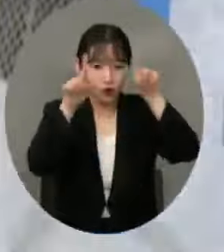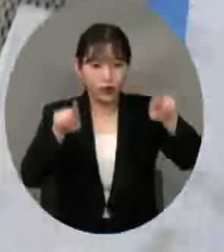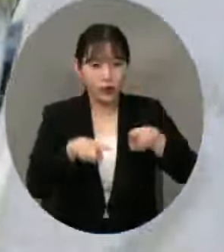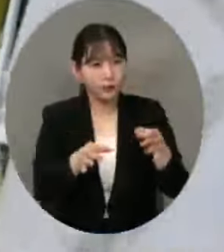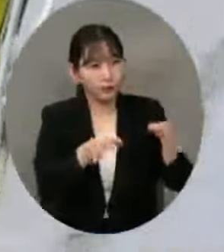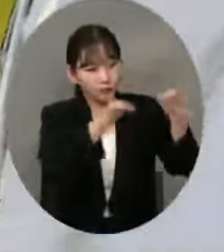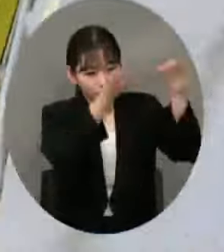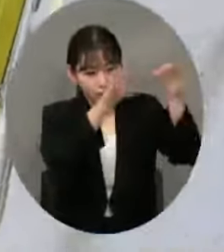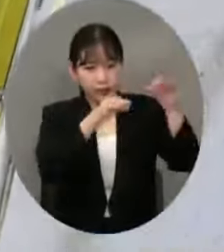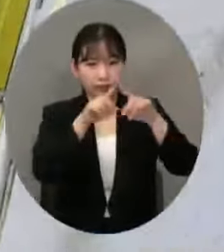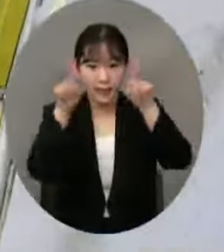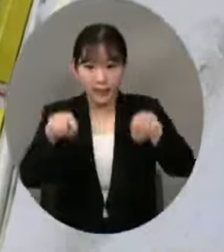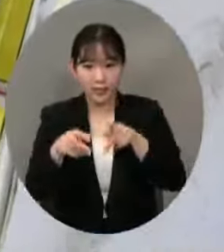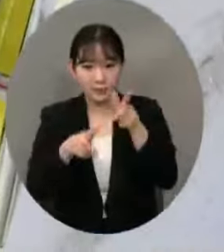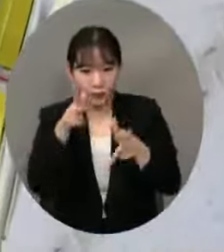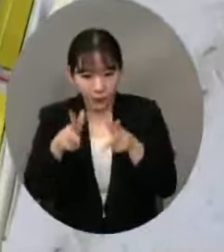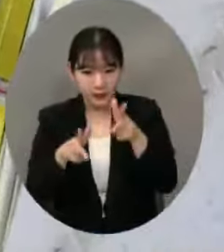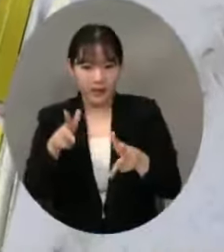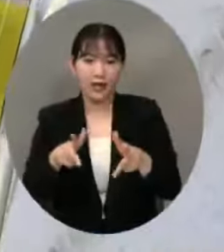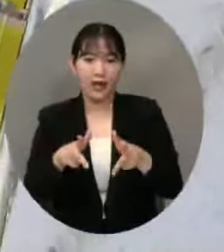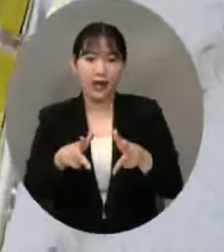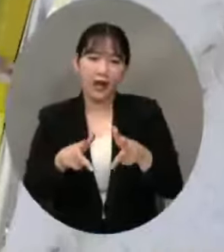폭등에 김 가공업체들의 채산성이 떨어지는 가운데 김 양식 면적의 추가 확대가